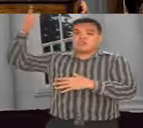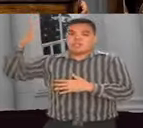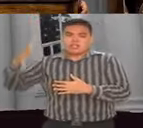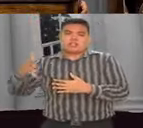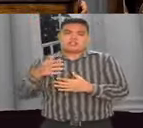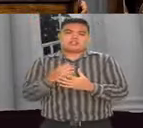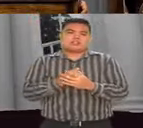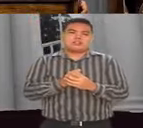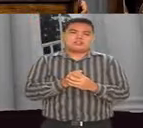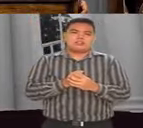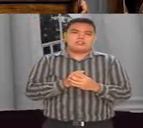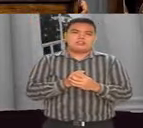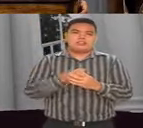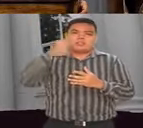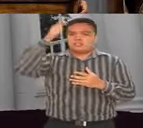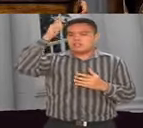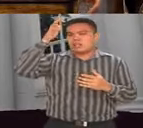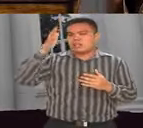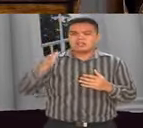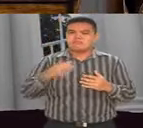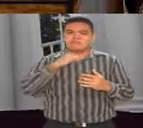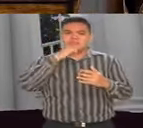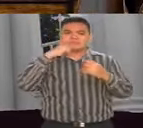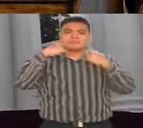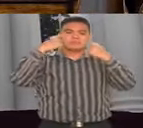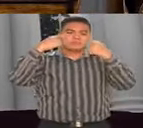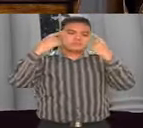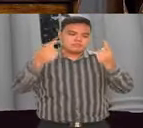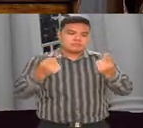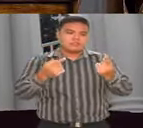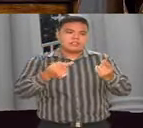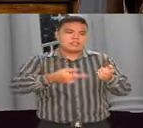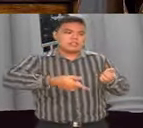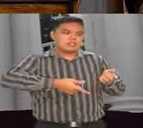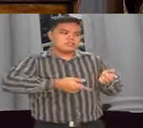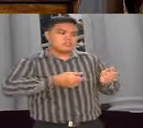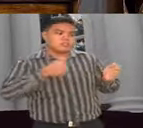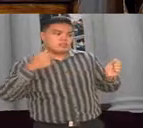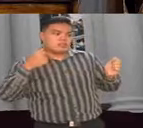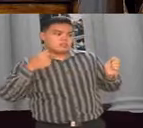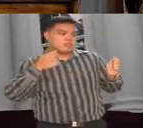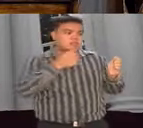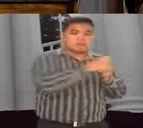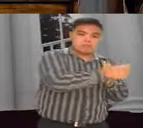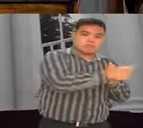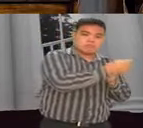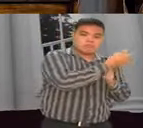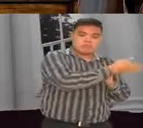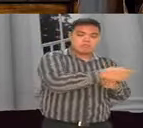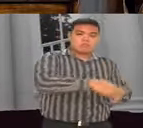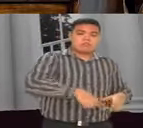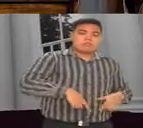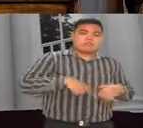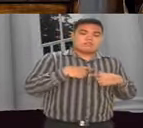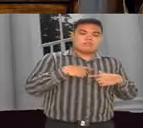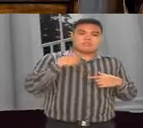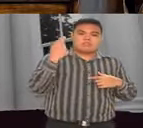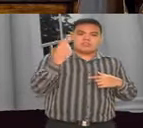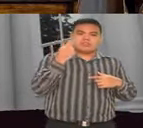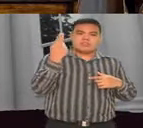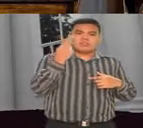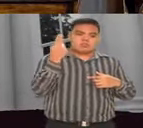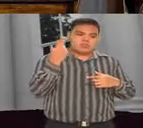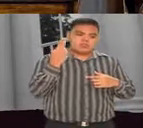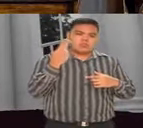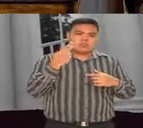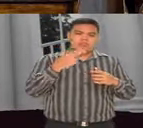Ang Ginoo dili siya mo save, dili siya mo asdang sa story ni Gideon using